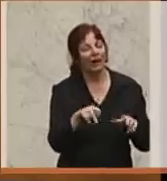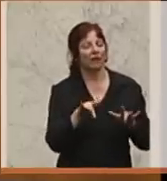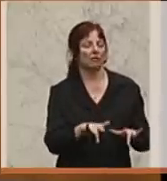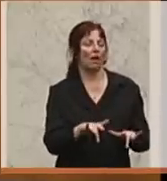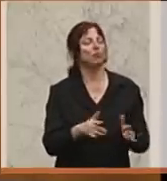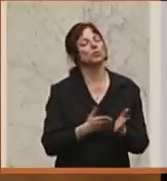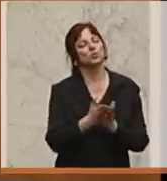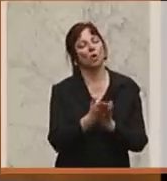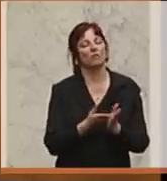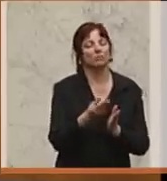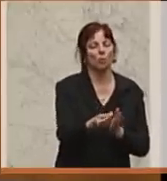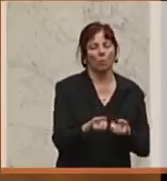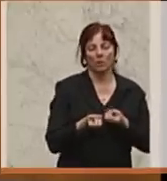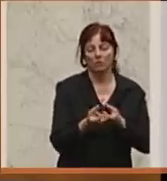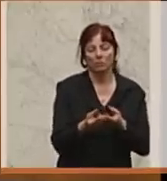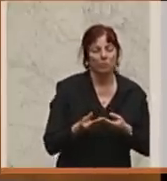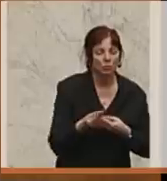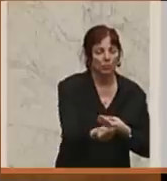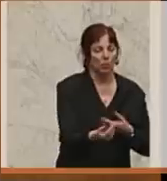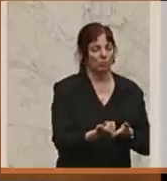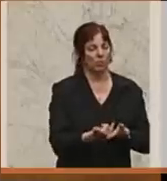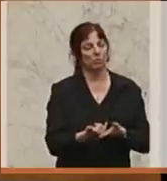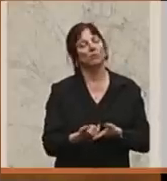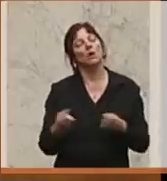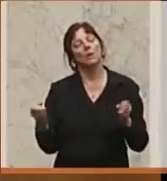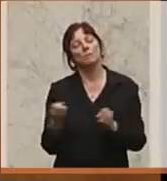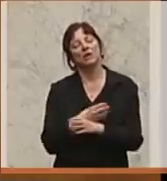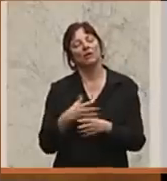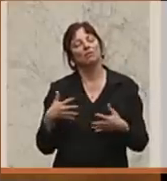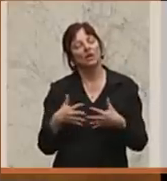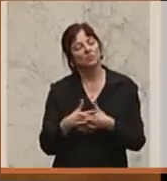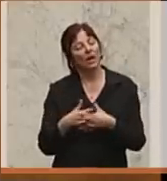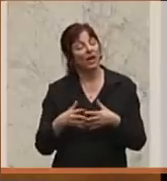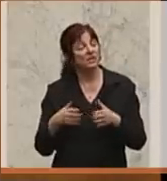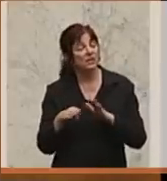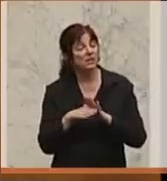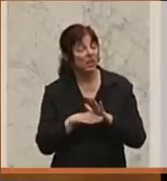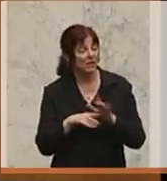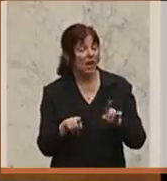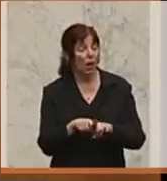auch in Medientransparenz so festgehalten worden, nämlich was ist das Ziel und Zweck von